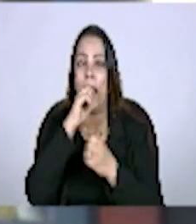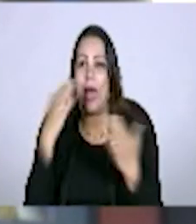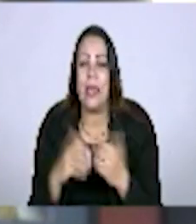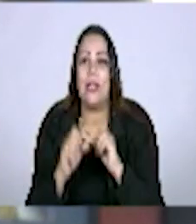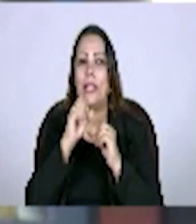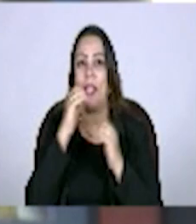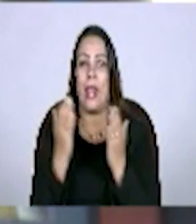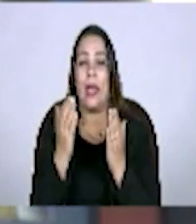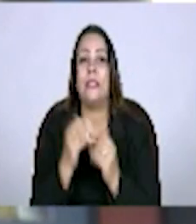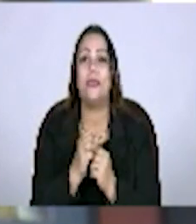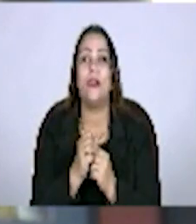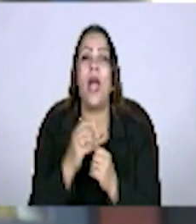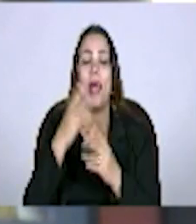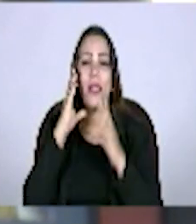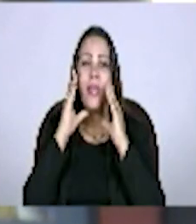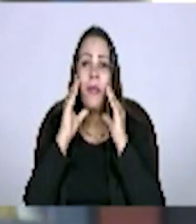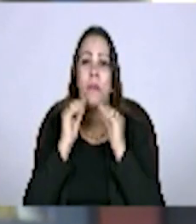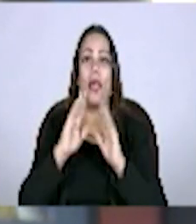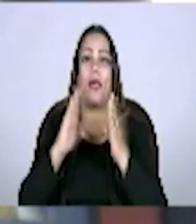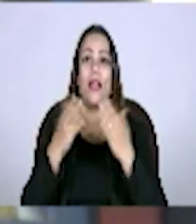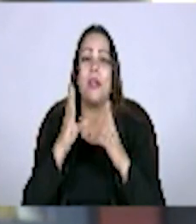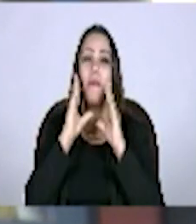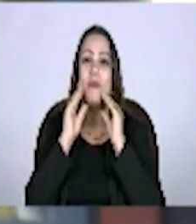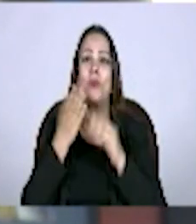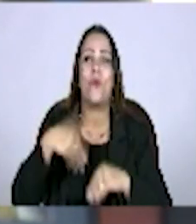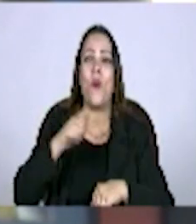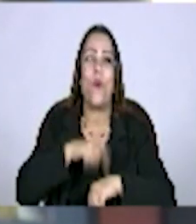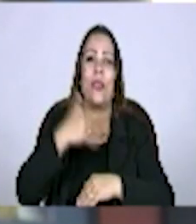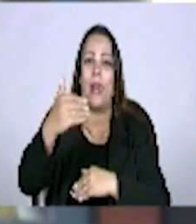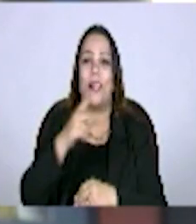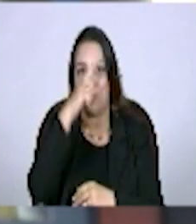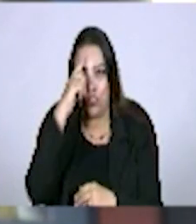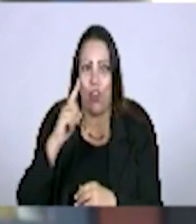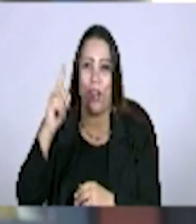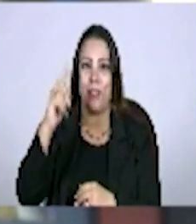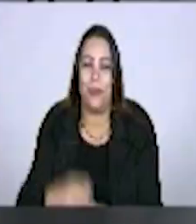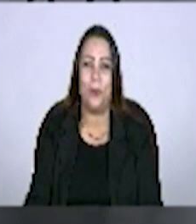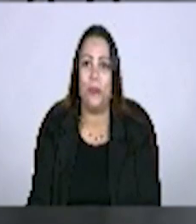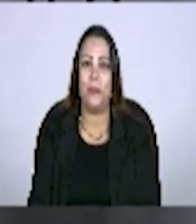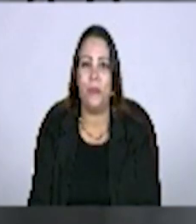واتمنى لكم اجازه سعيده وفتره سعيده المرحله المقبله